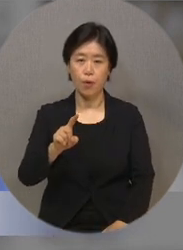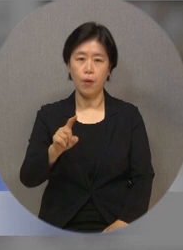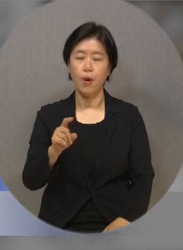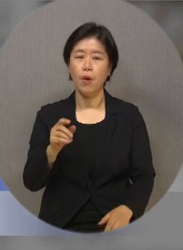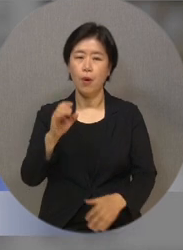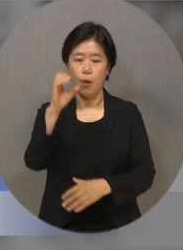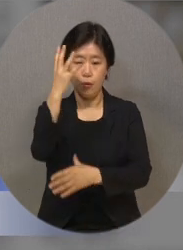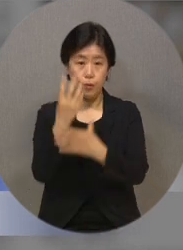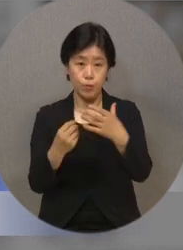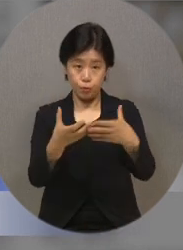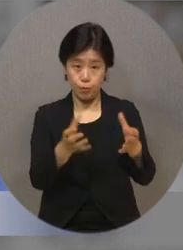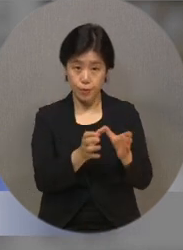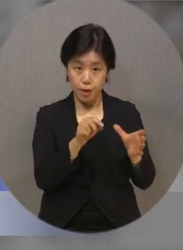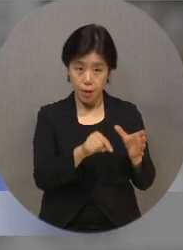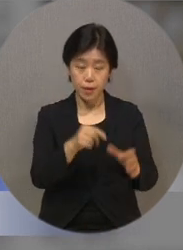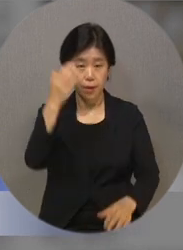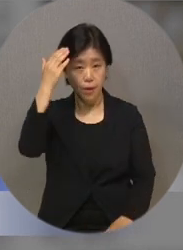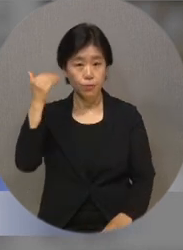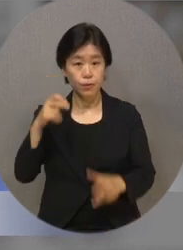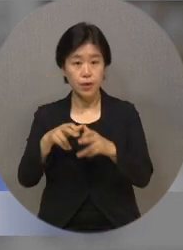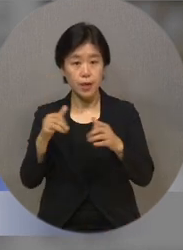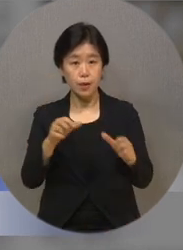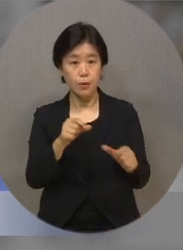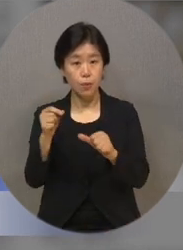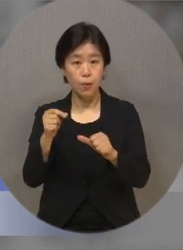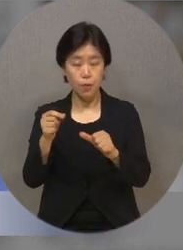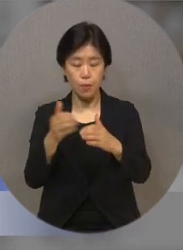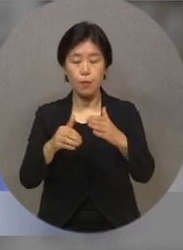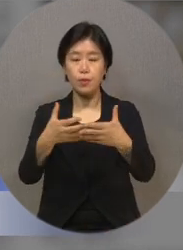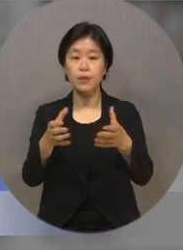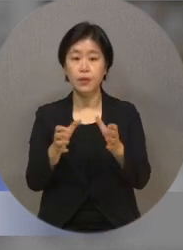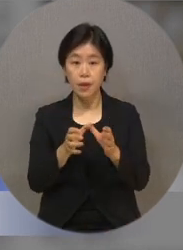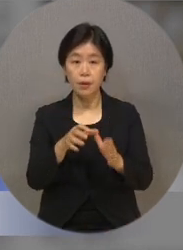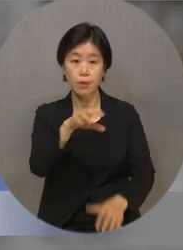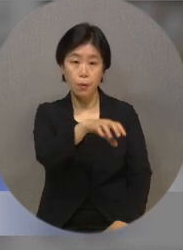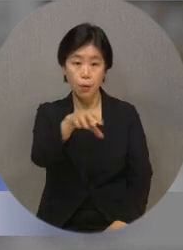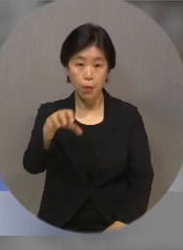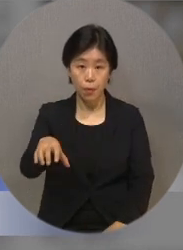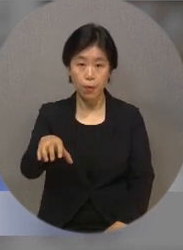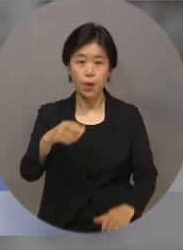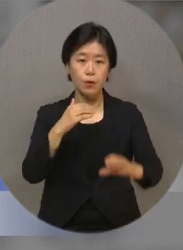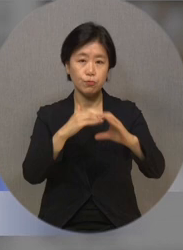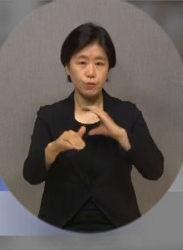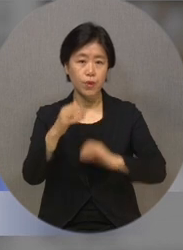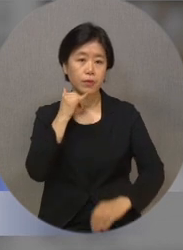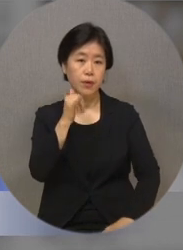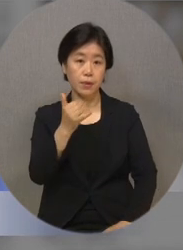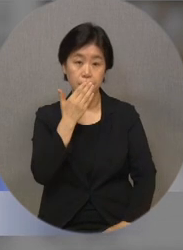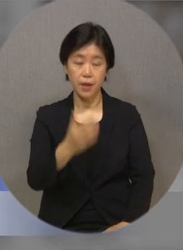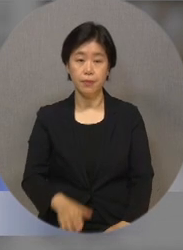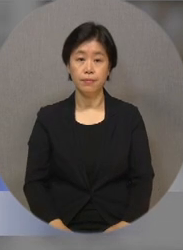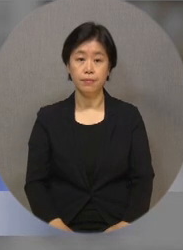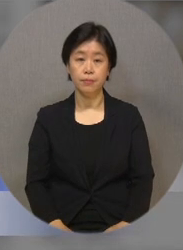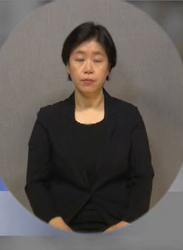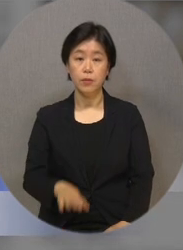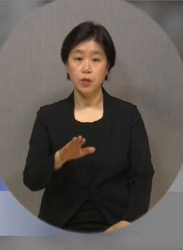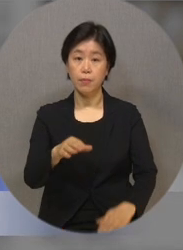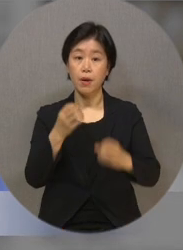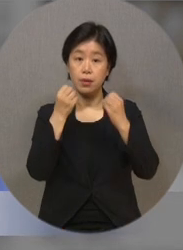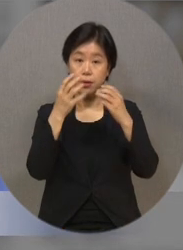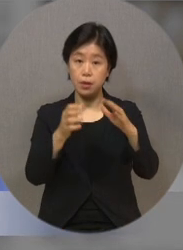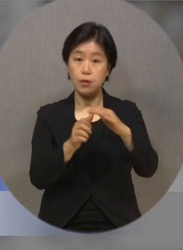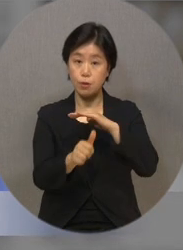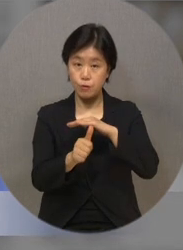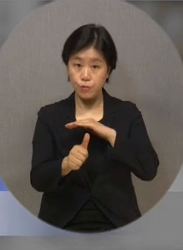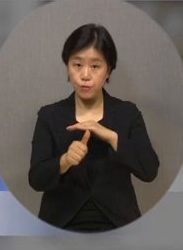농구단 한국장애인고용공단을 통해 유선 또는 전자 우편으로 지원 가능합니다 한편 이번 신인선수